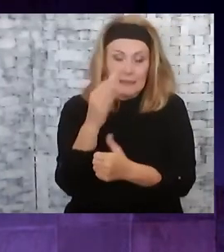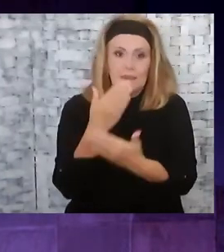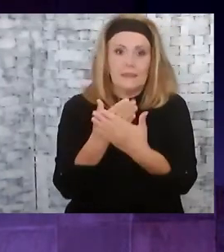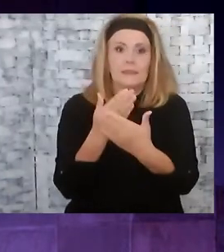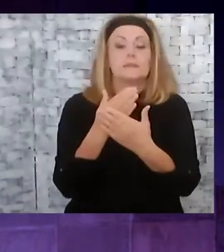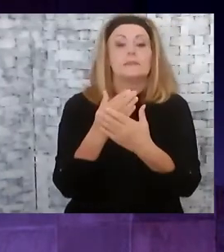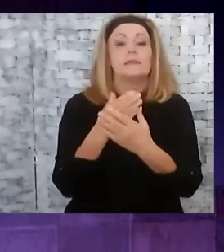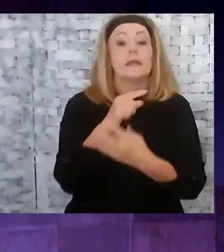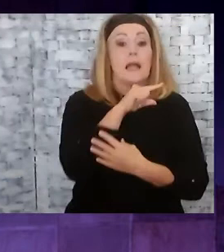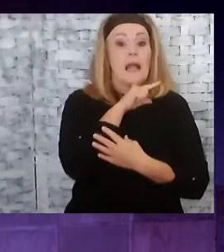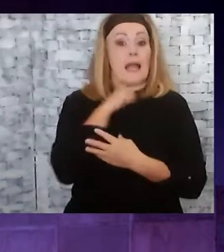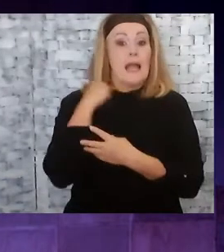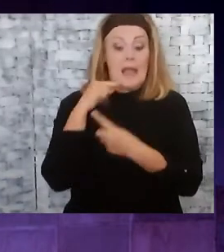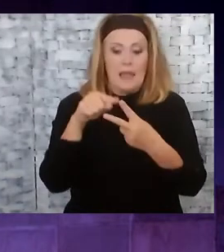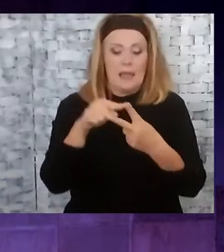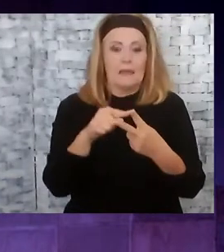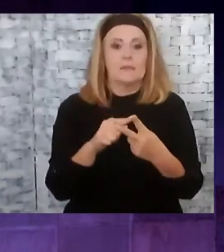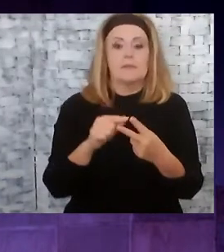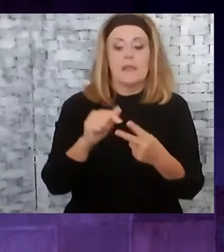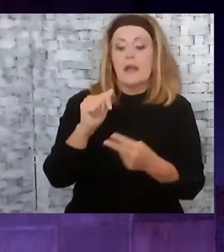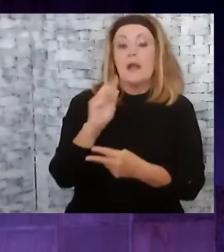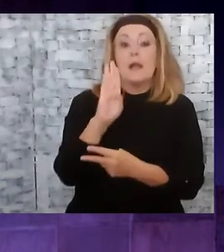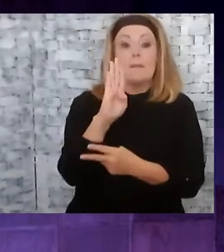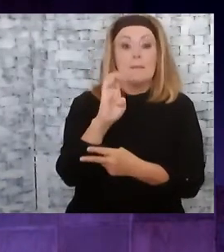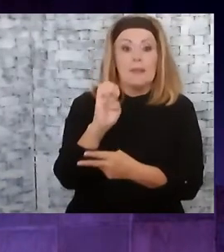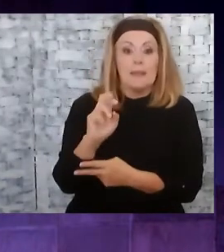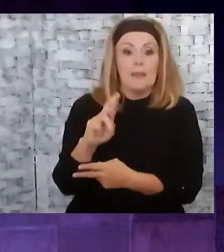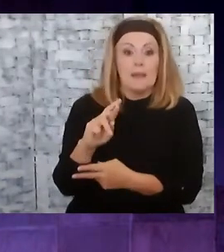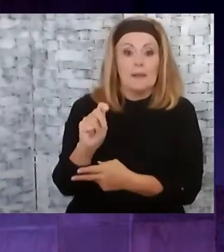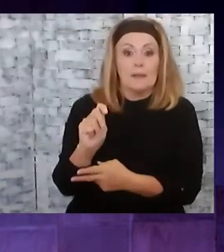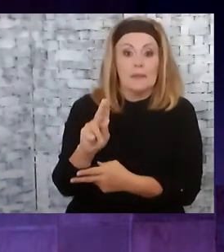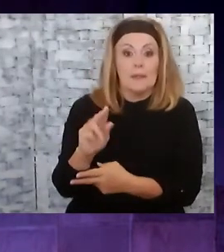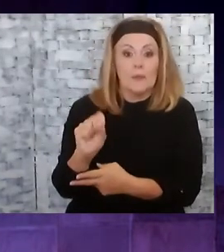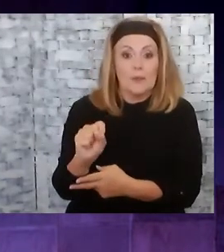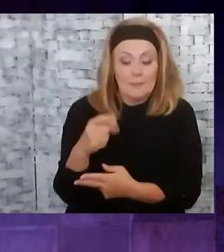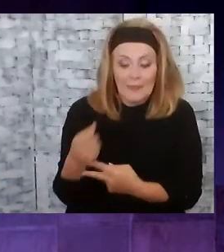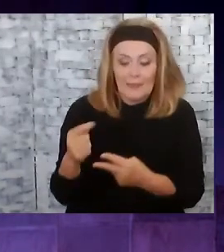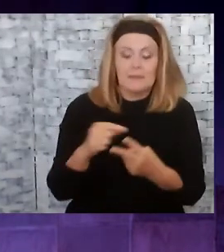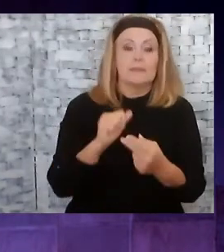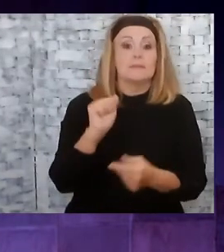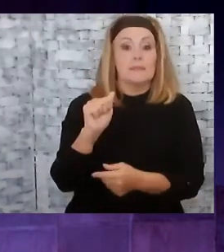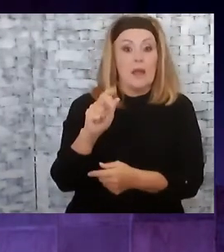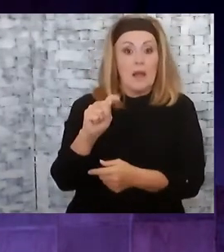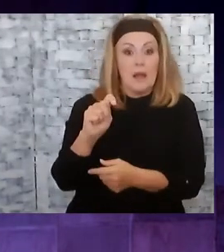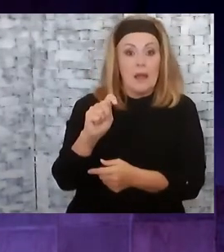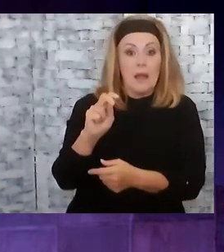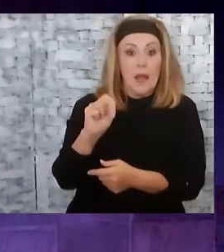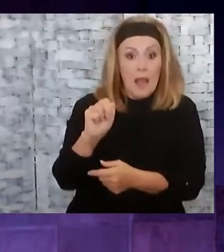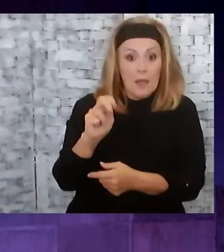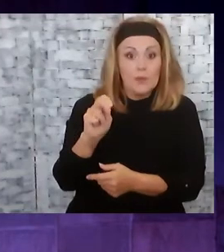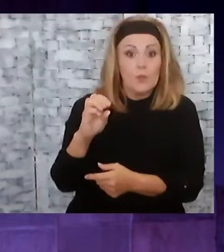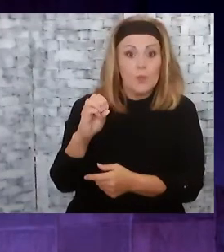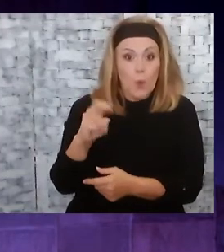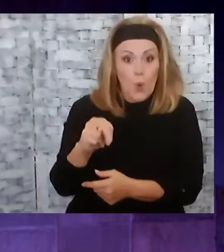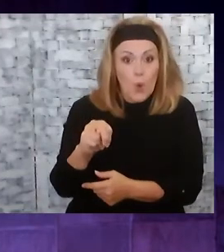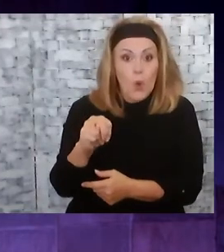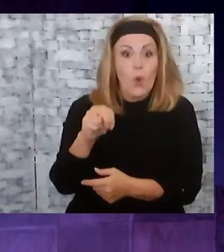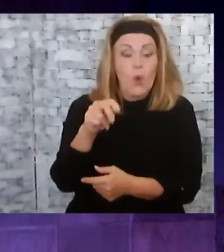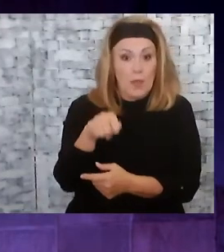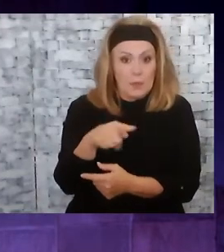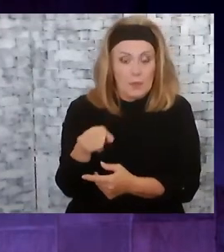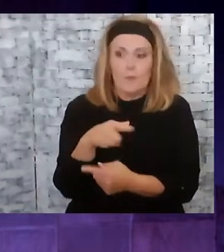Bertus Hofman, Anton Hofman, wat baie goed gevaar het. En dan hierdie sinnetjie, en het was vir my net baie, baie